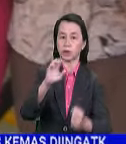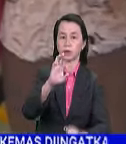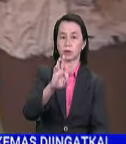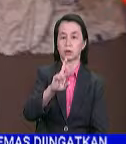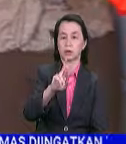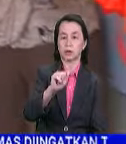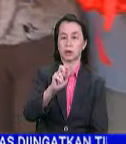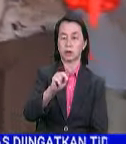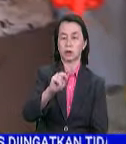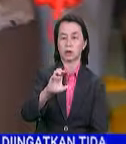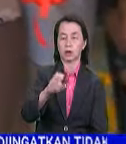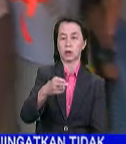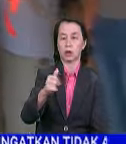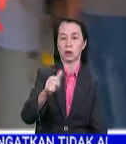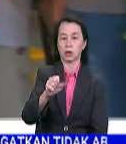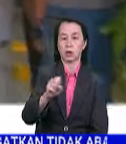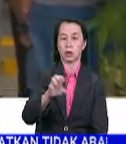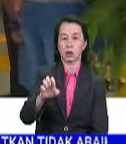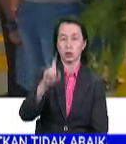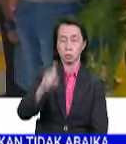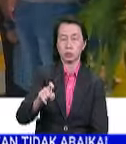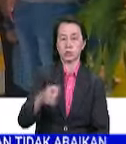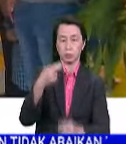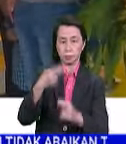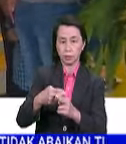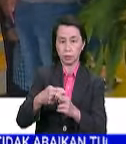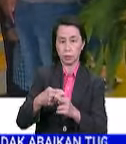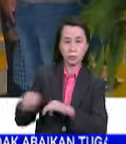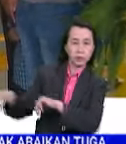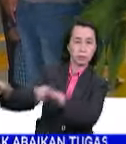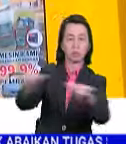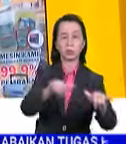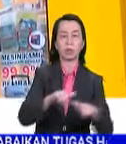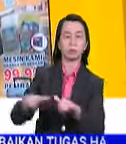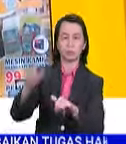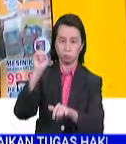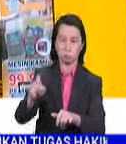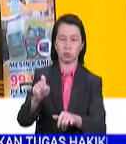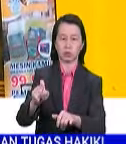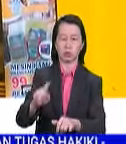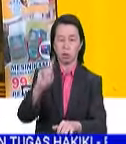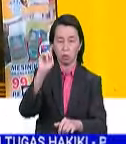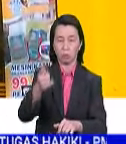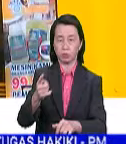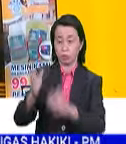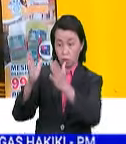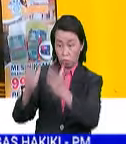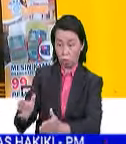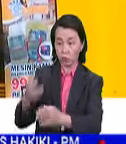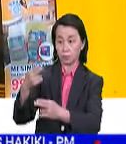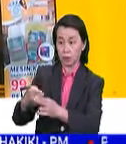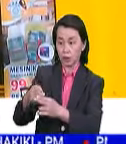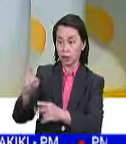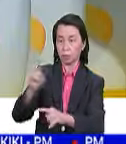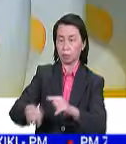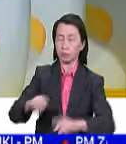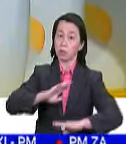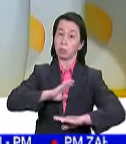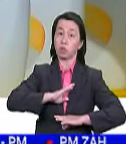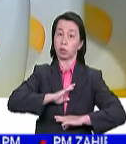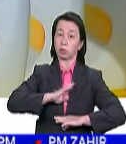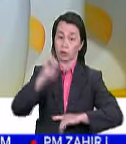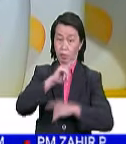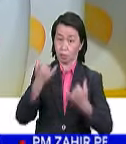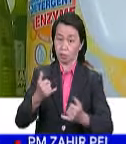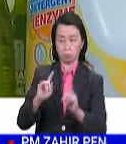perniagaan franchise ini, dia kena pakai sistem jenama brand yang sama. As owner of the brand, dia tak boleh rasa puas apa yang dia ada